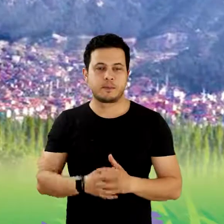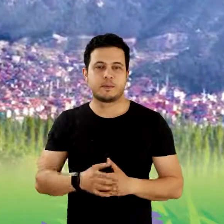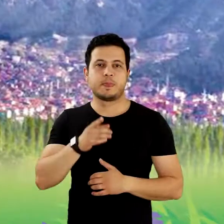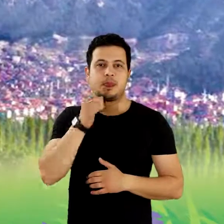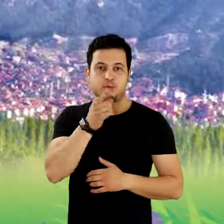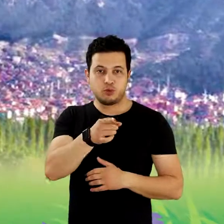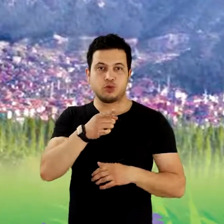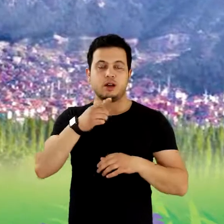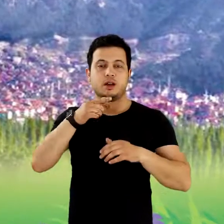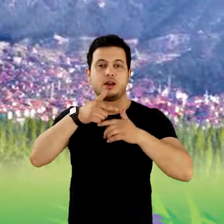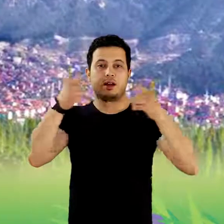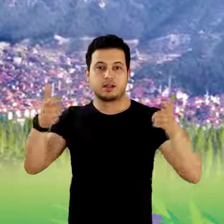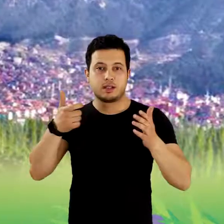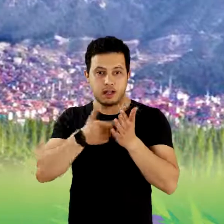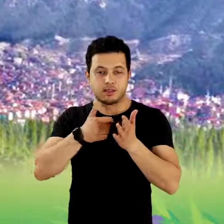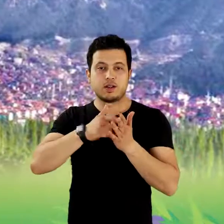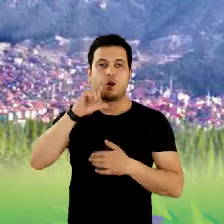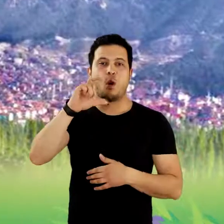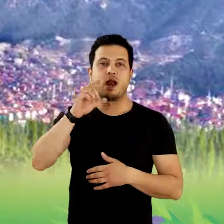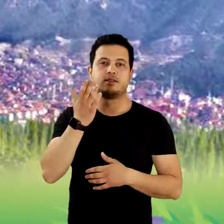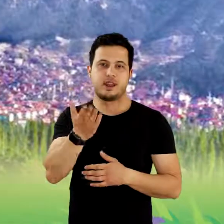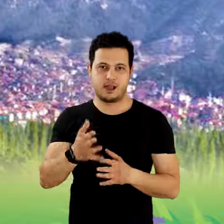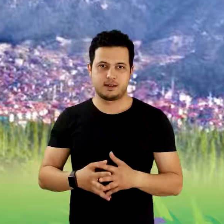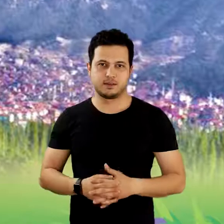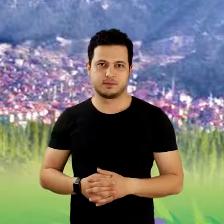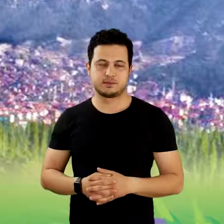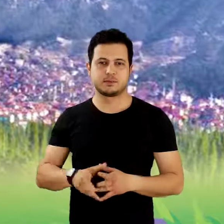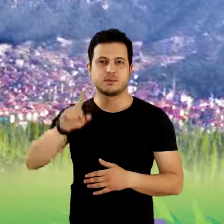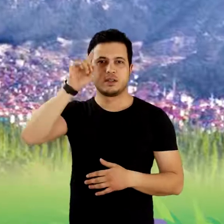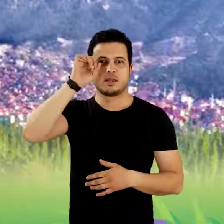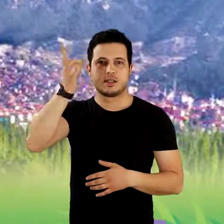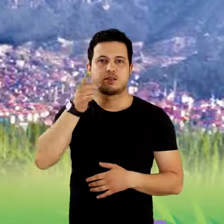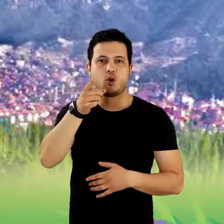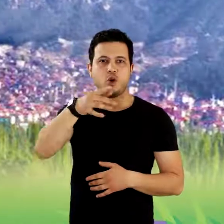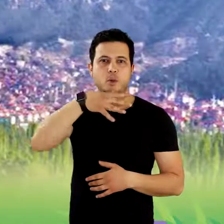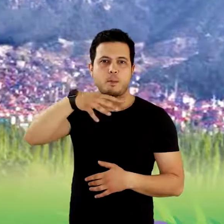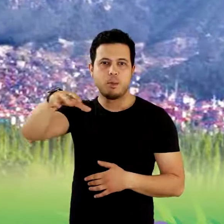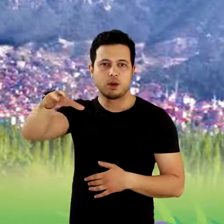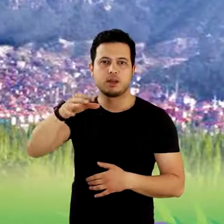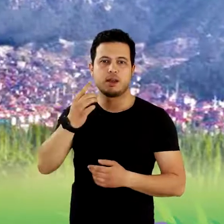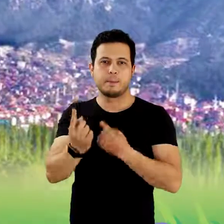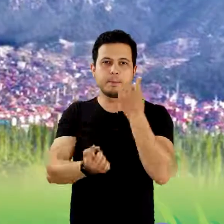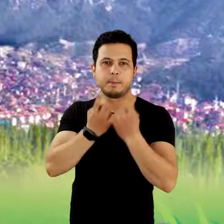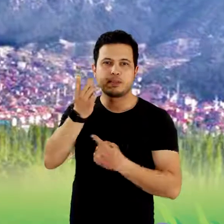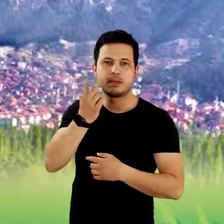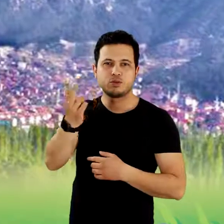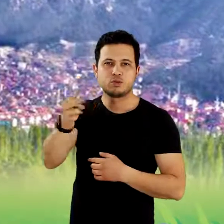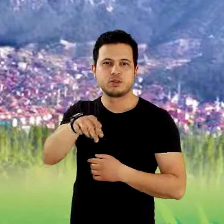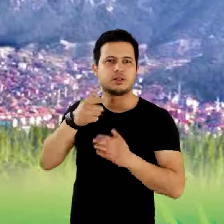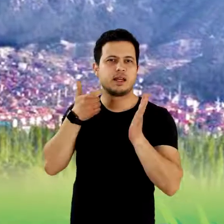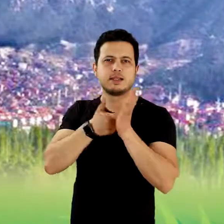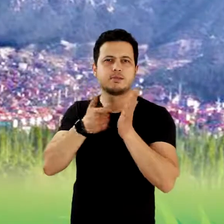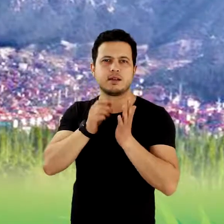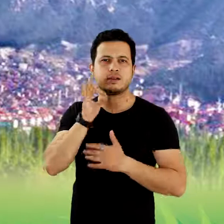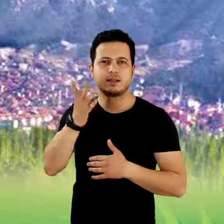Antik kentin adı Kolezya'dır. Sadece o yöreye özgü olan bitki türüne ne denir?